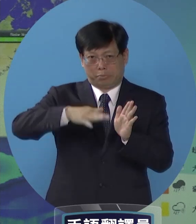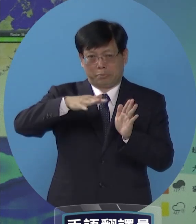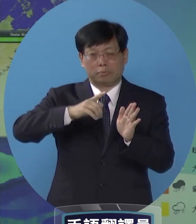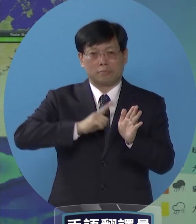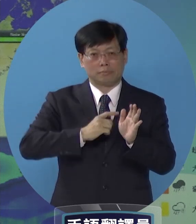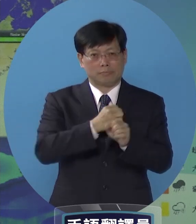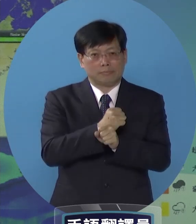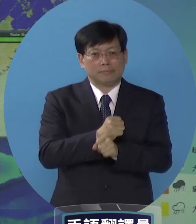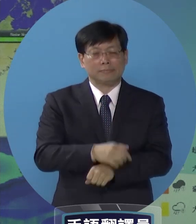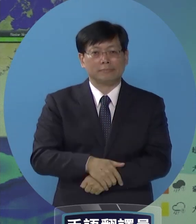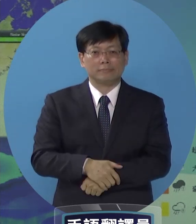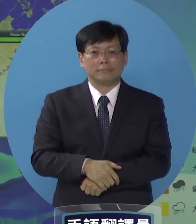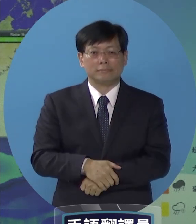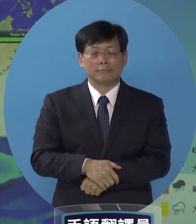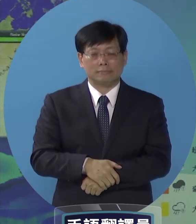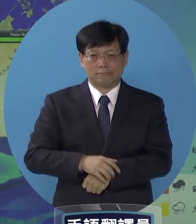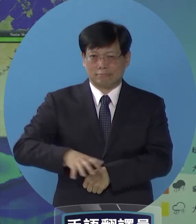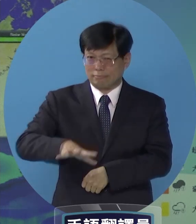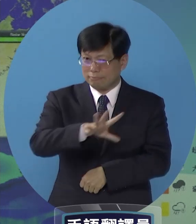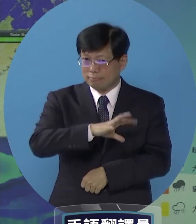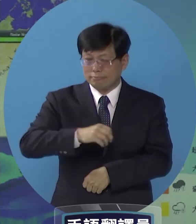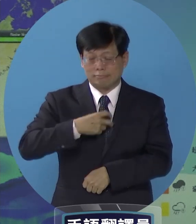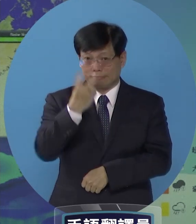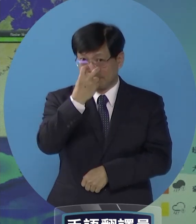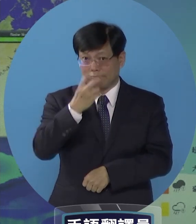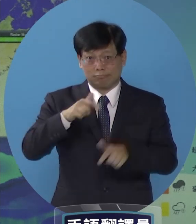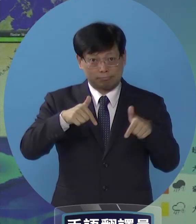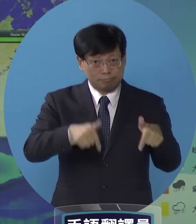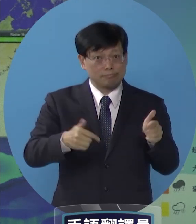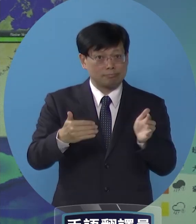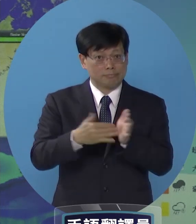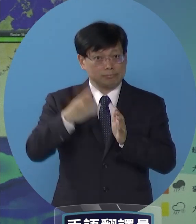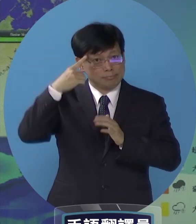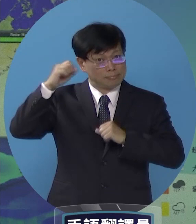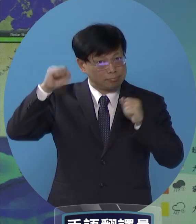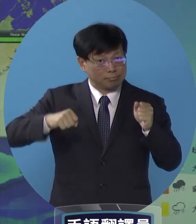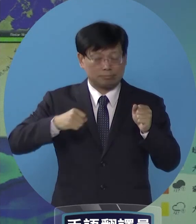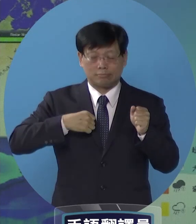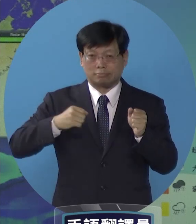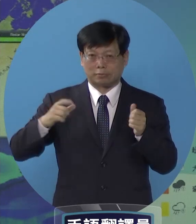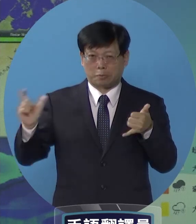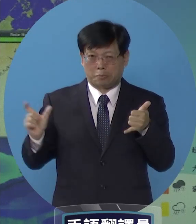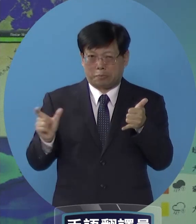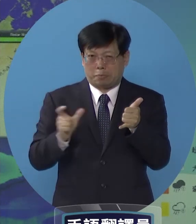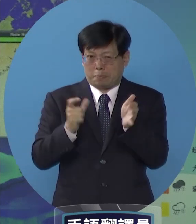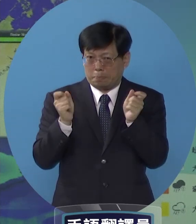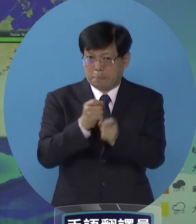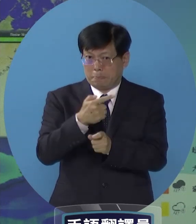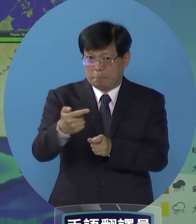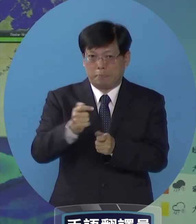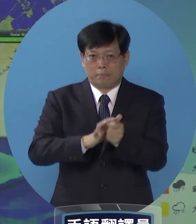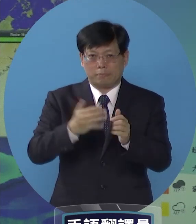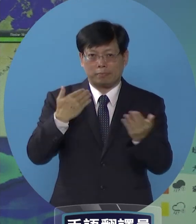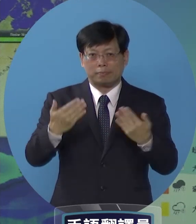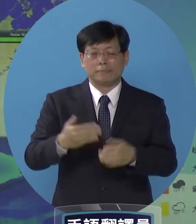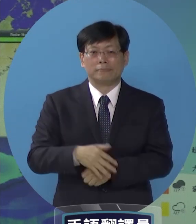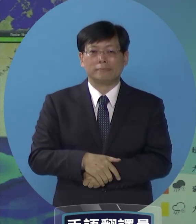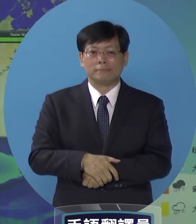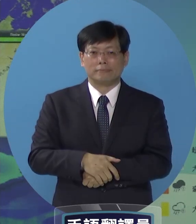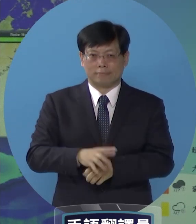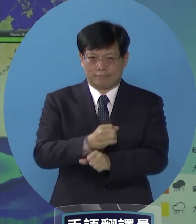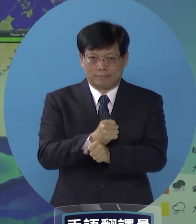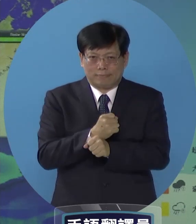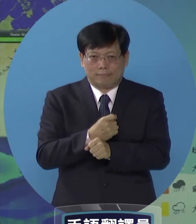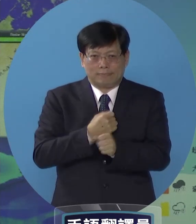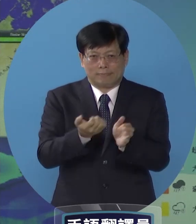的情况发生。所以整体来说，今天下午到明天清晨是台风最为靠近也是影响最显著的时候，请